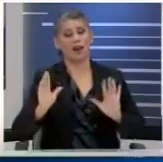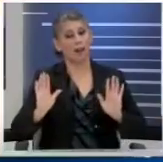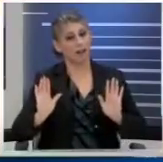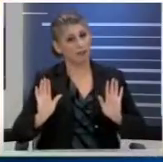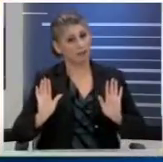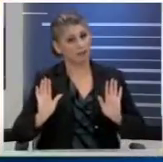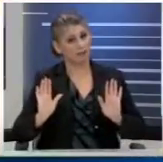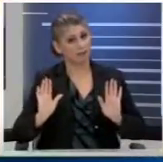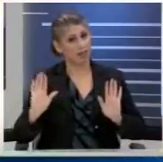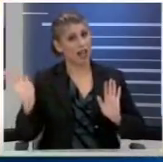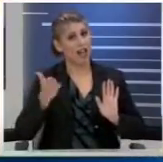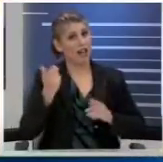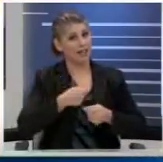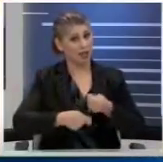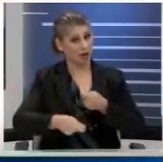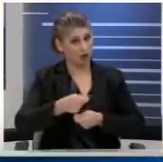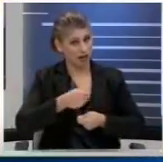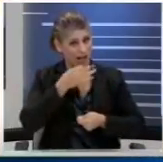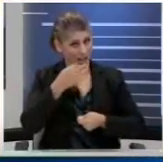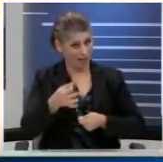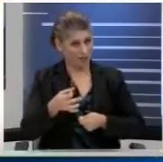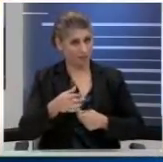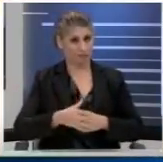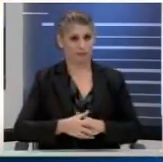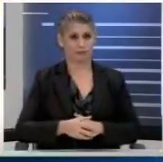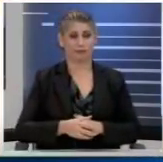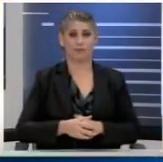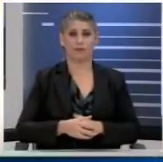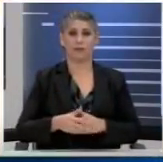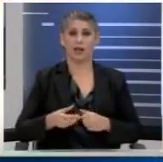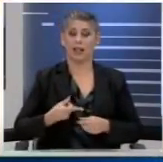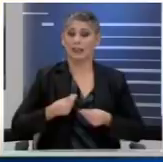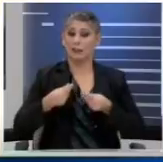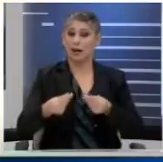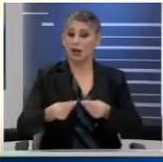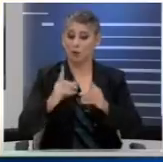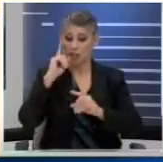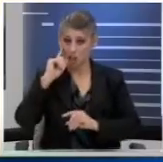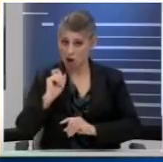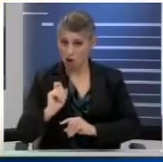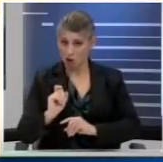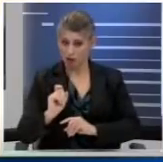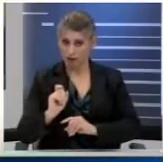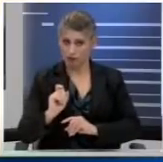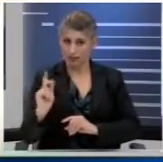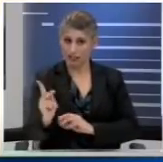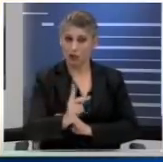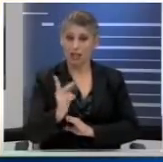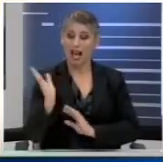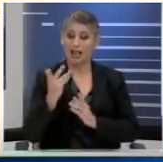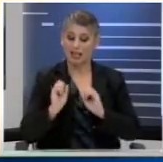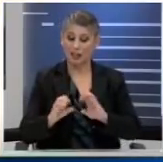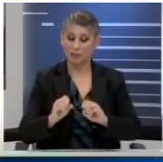Όμως, αν η αγορά ορίζει την παρεχόμενη γνώση, Αν η